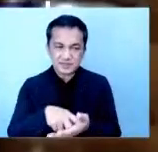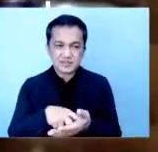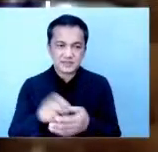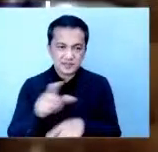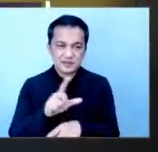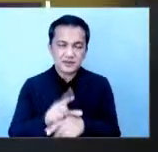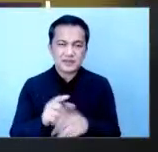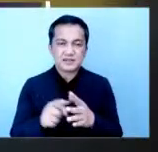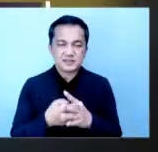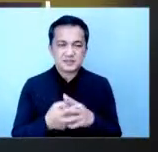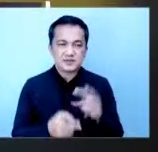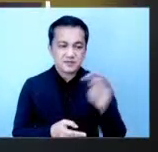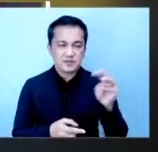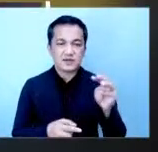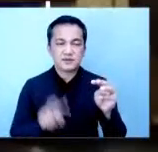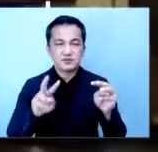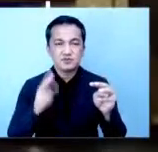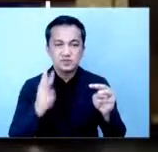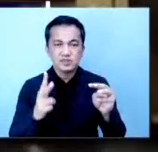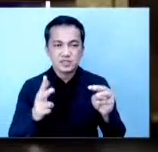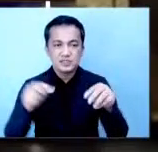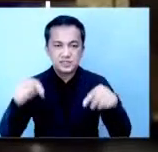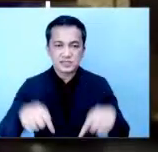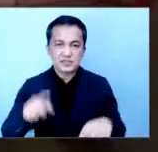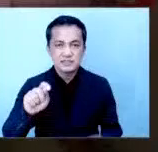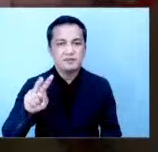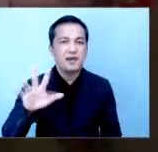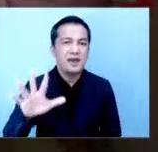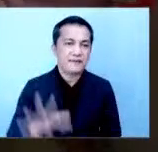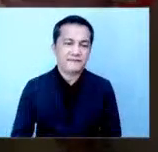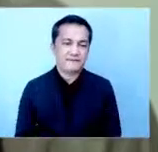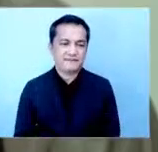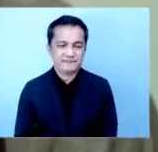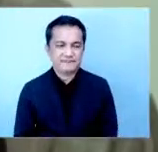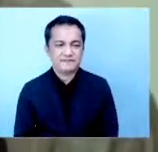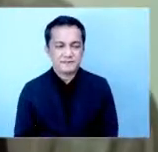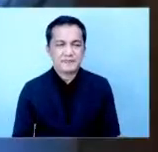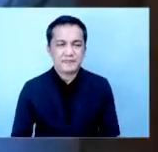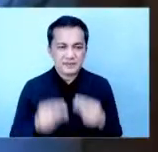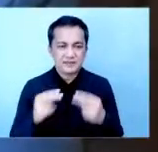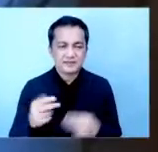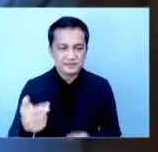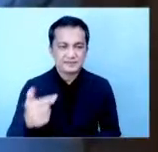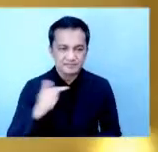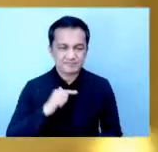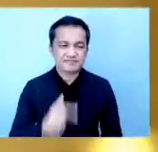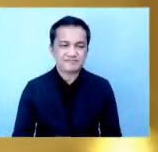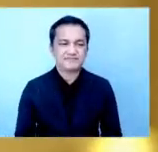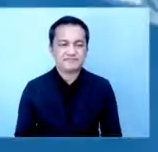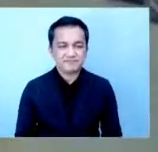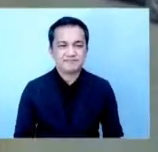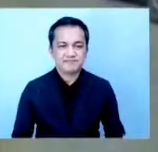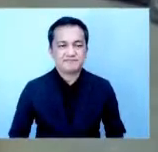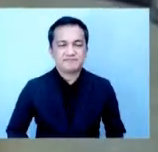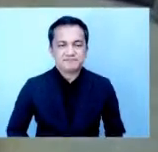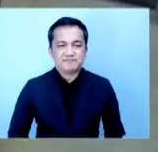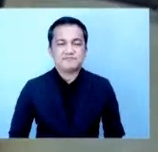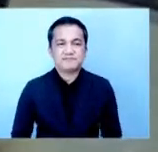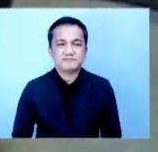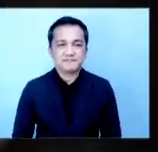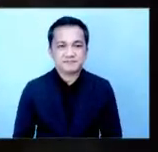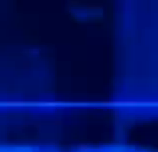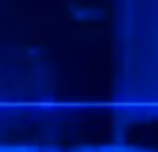Lunes, 2:30 p.m. dito sa TV5. Nagbabalita mula sa Frontline, MJ Marfori,